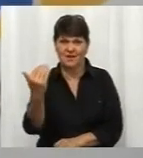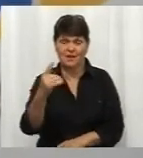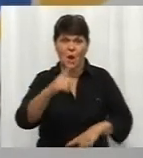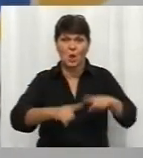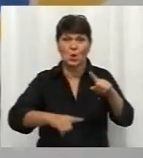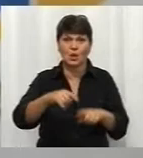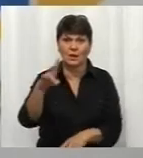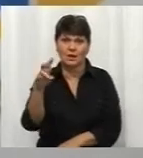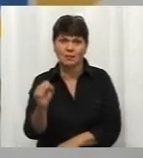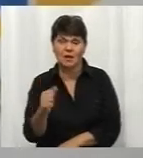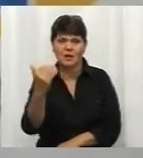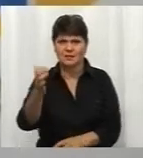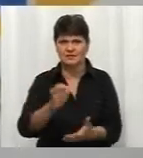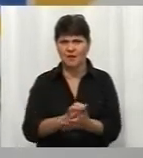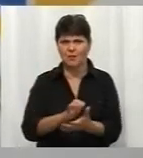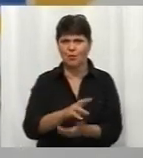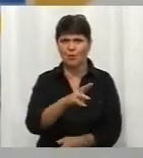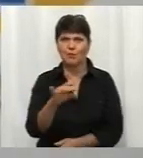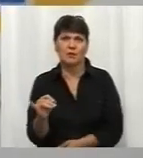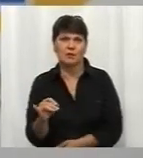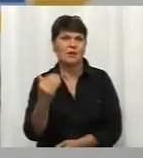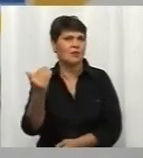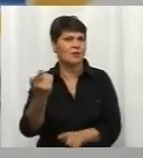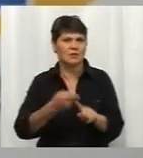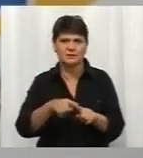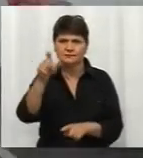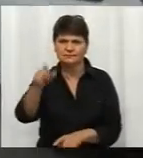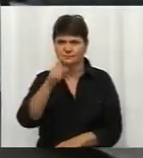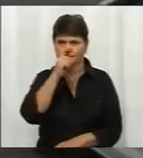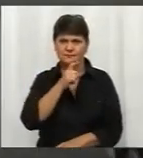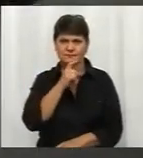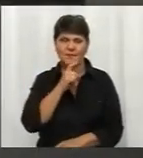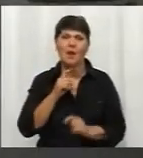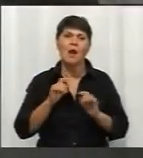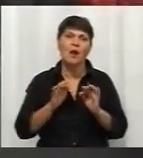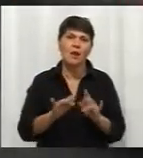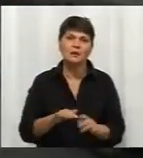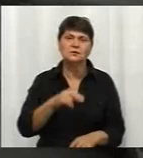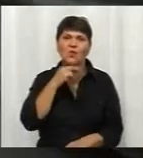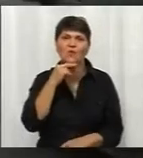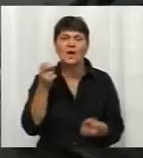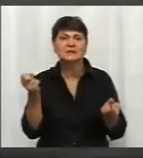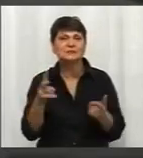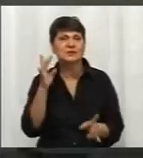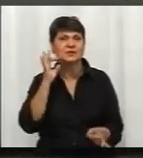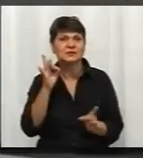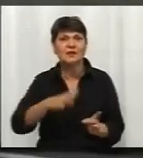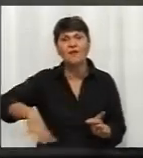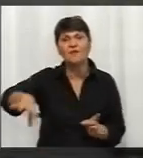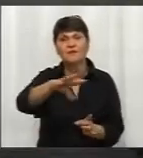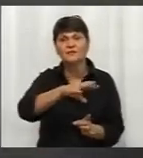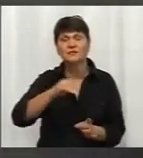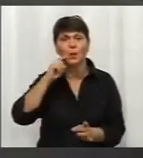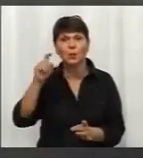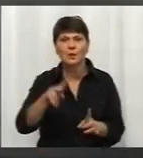їхні знайомі. Вони цього не розуміють. Акція «Увага! Спецсигнал! Всеукраїнська». Подібні пройшли